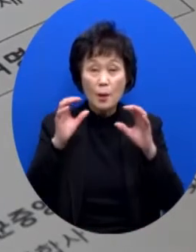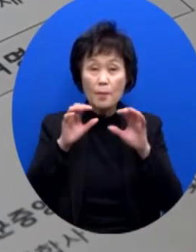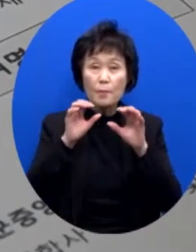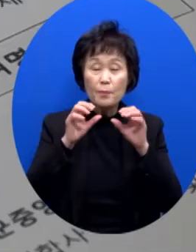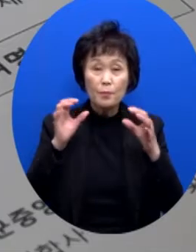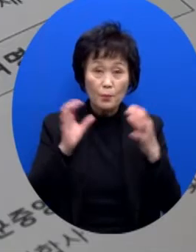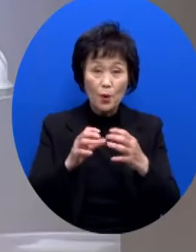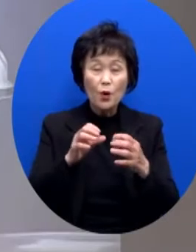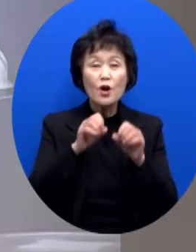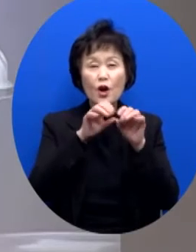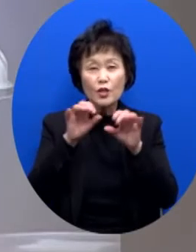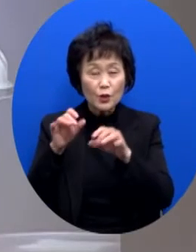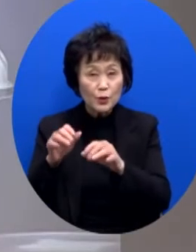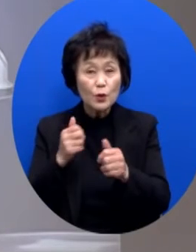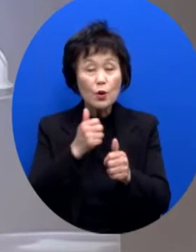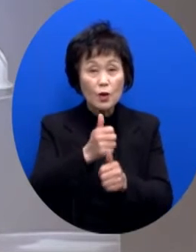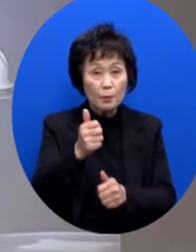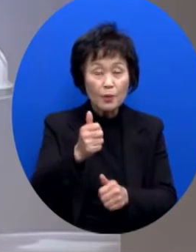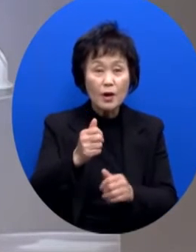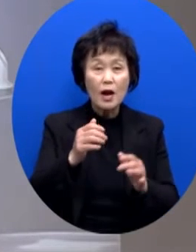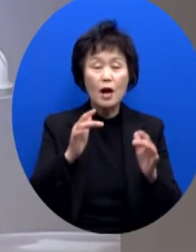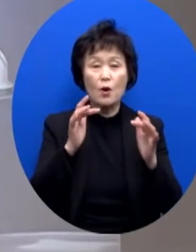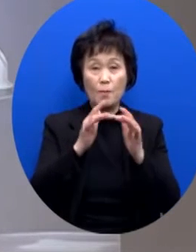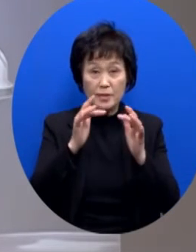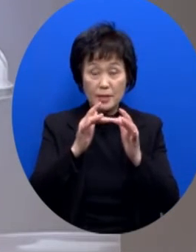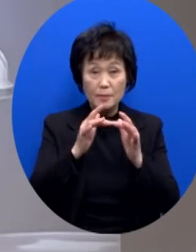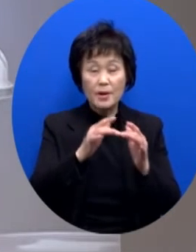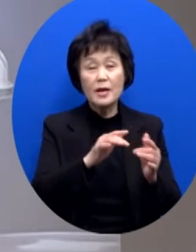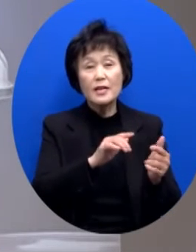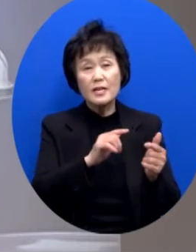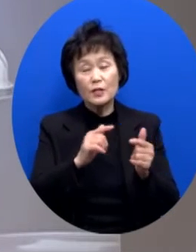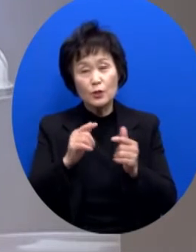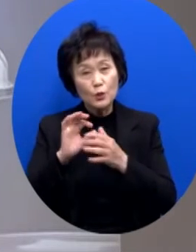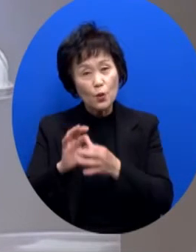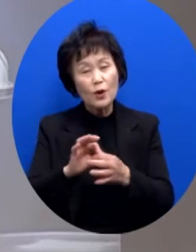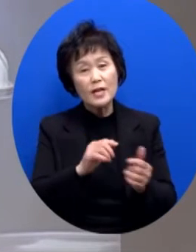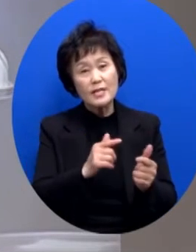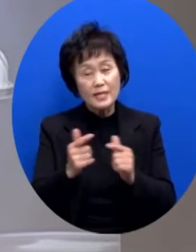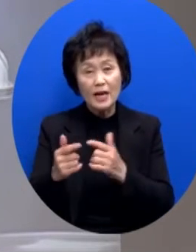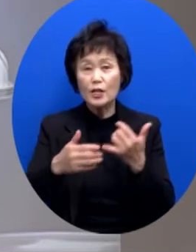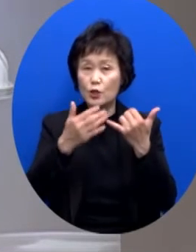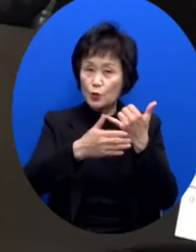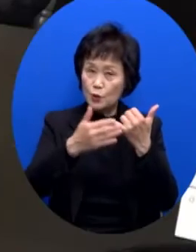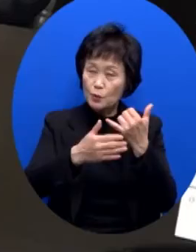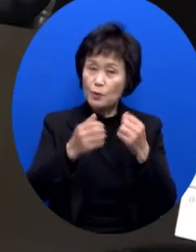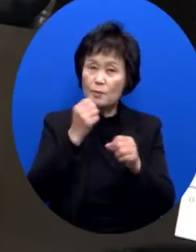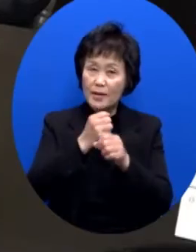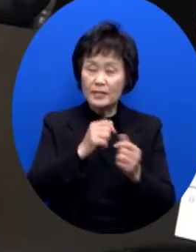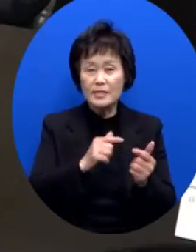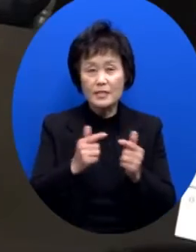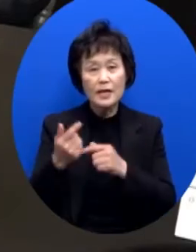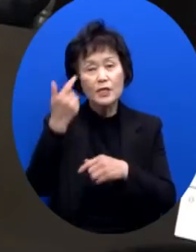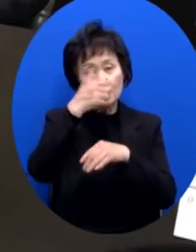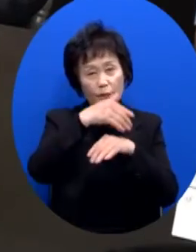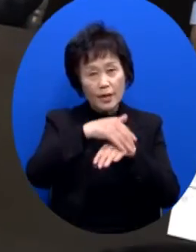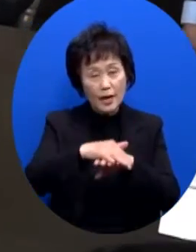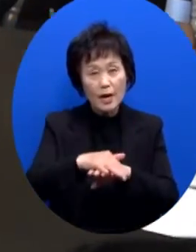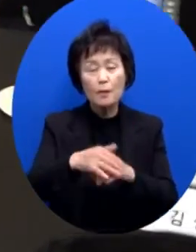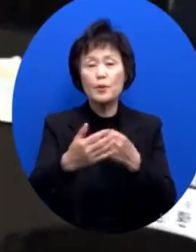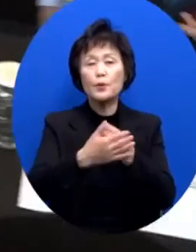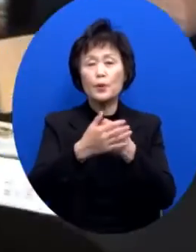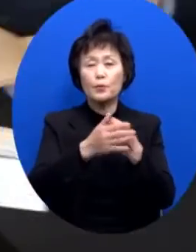mg 쉐드 의 맞춤형 온라인 미디어 플랫폼 구축과 유튜브 콘텐츠 제작 등을 계획하고 있다 며 지원을